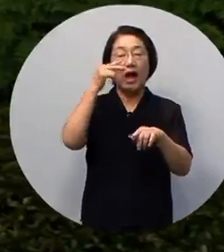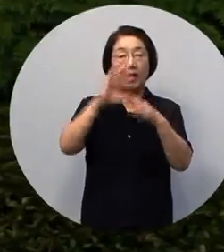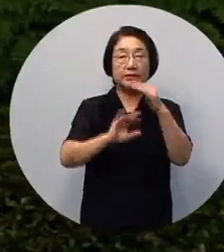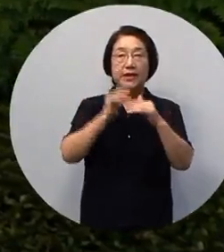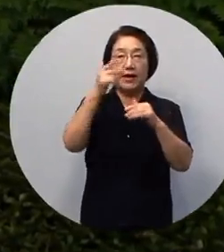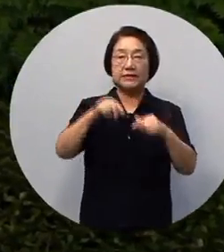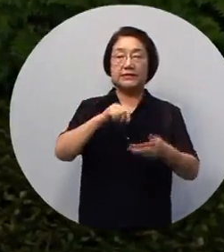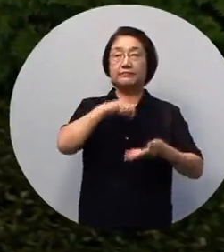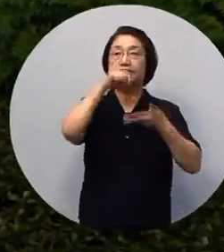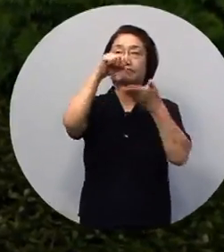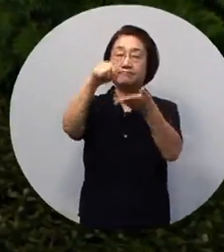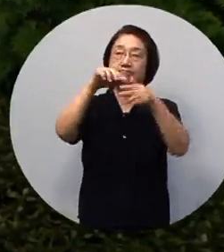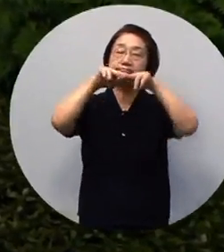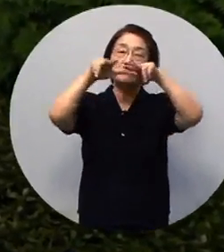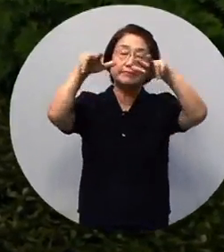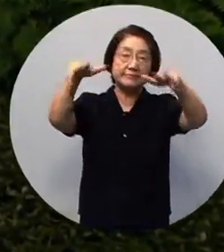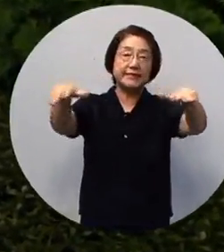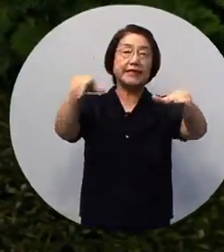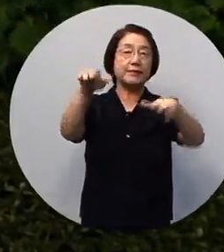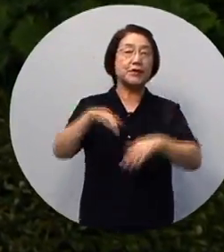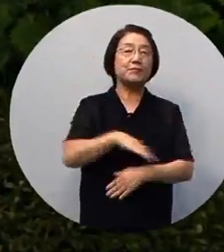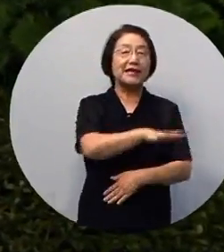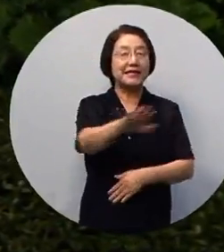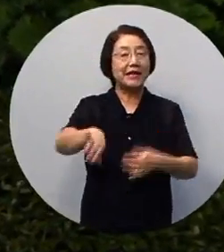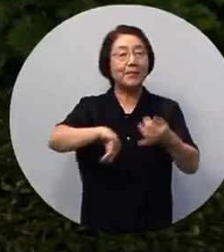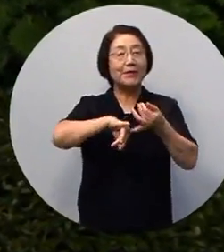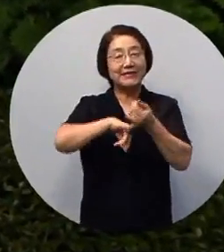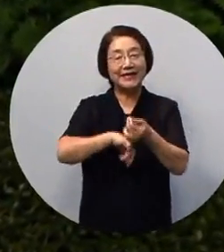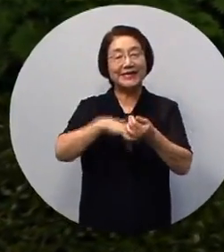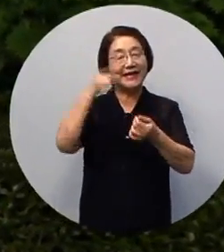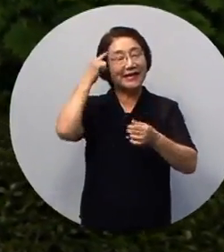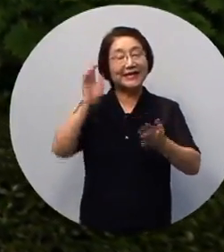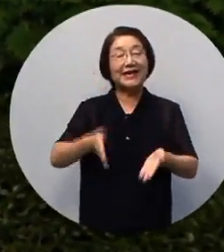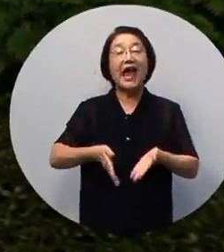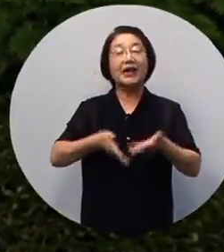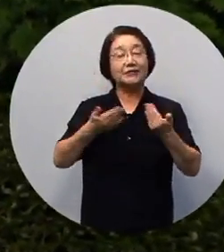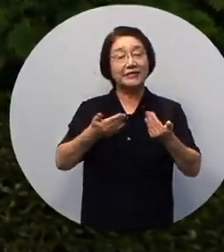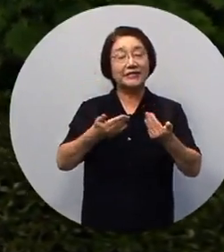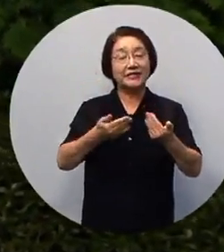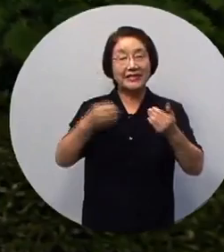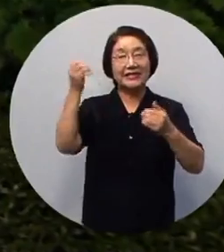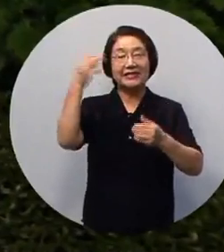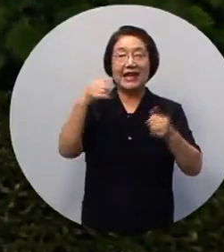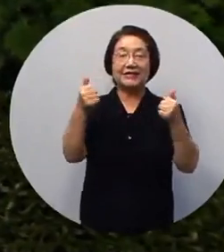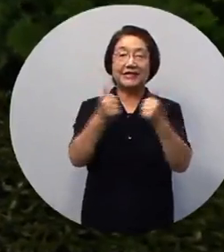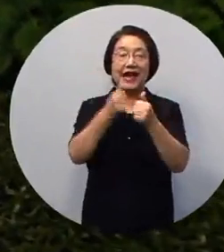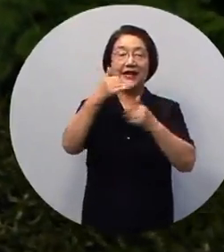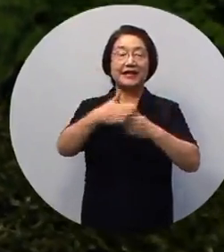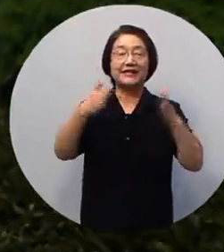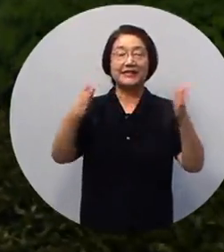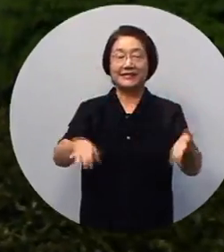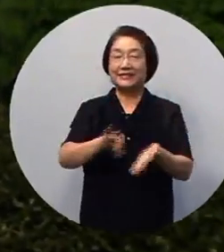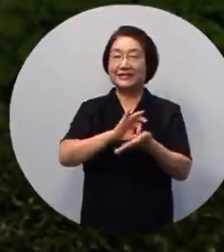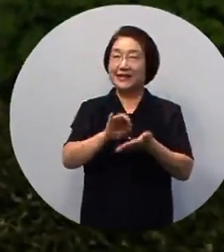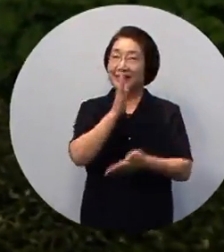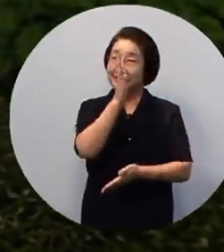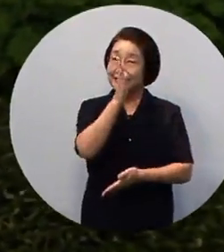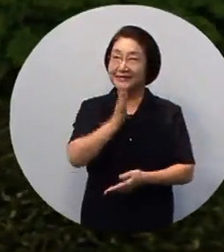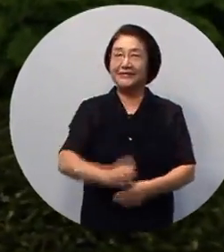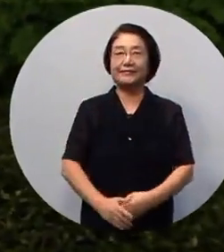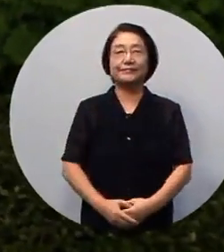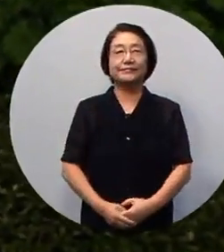されていくというシステム、ぜひ皆さんもですね、気軽にこの電子会議室利用されてみてはいかがでしょうか。